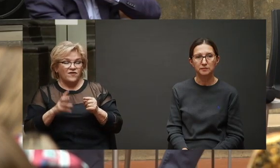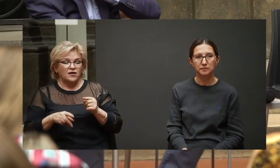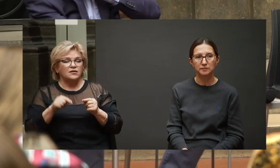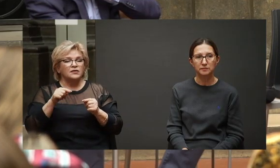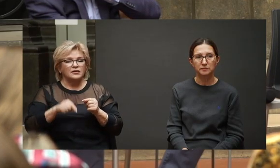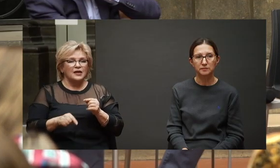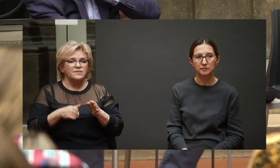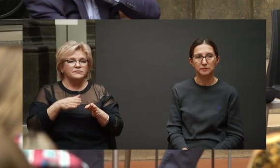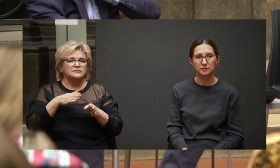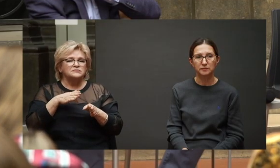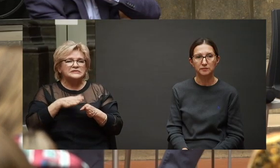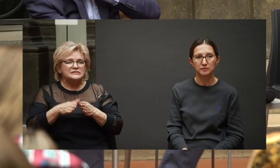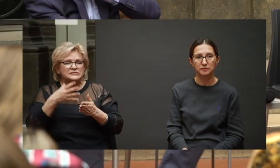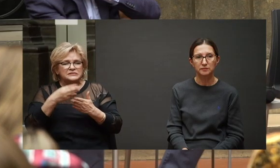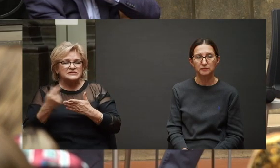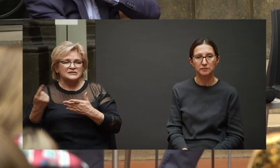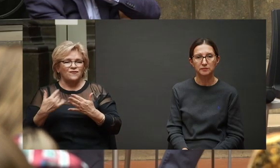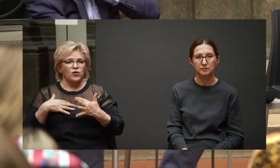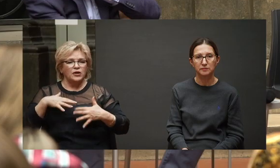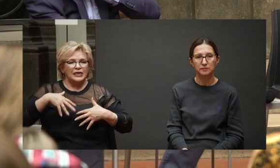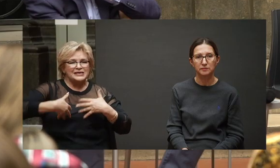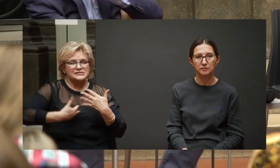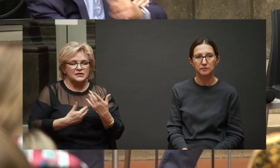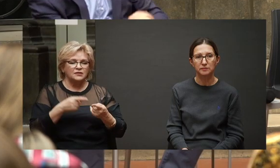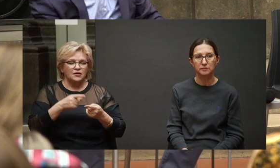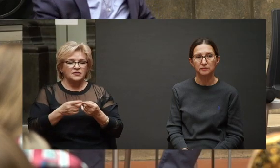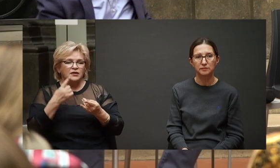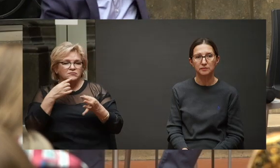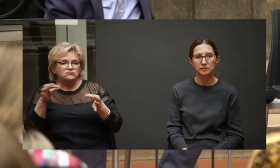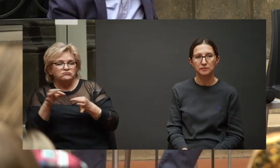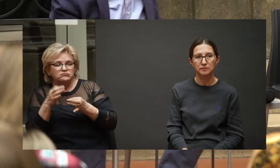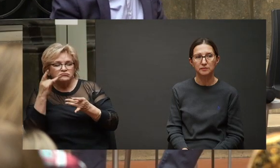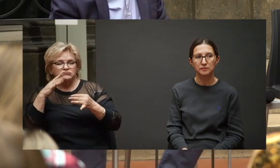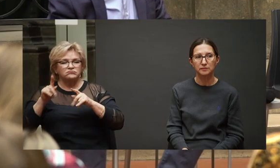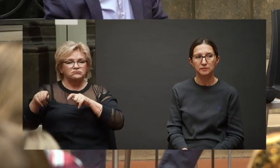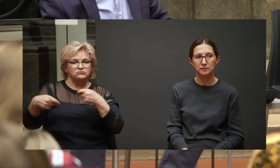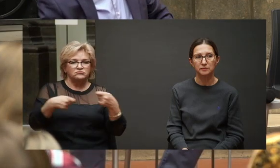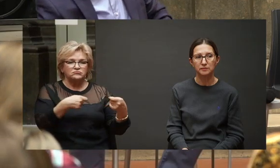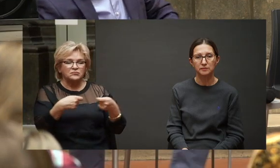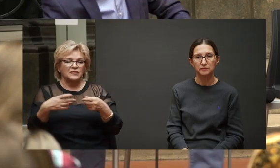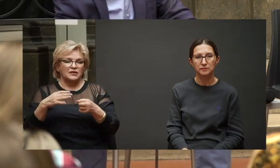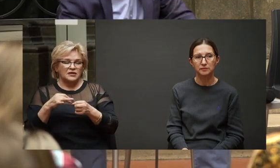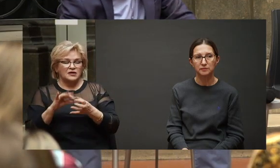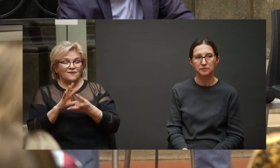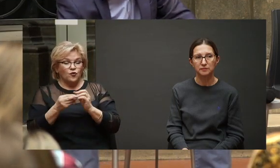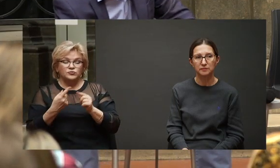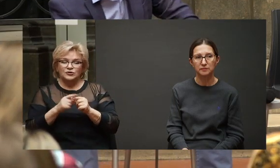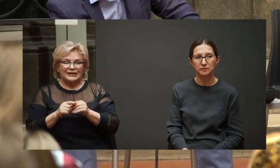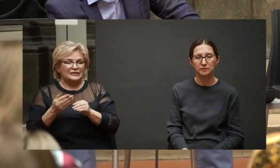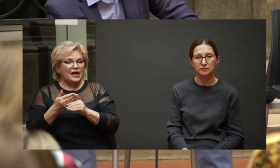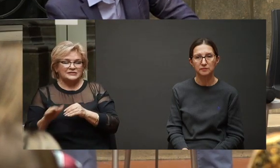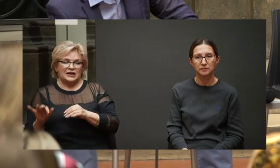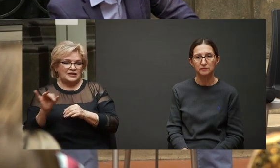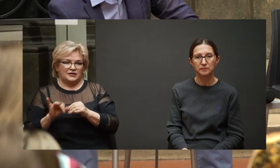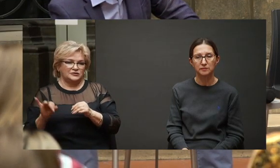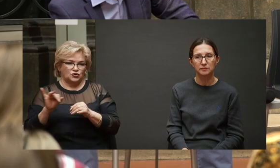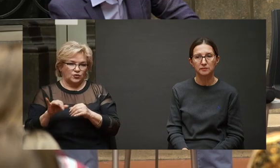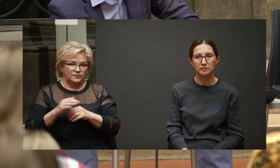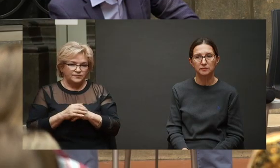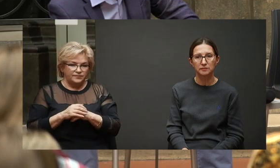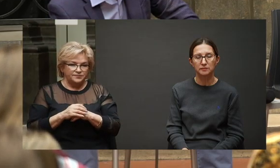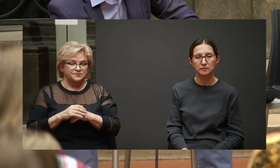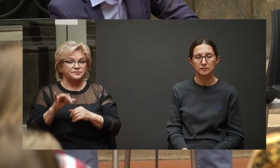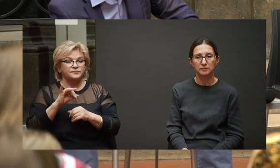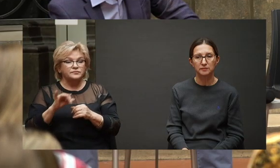вырабатывается целый язык, на котором они разговаривают, балетные между собой. Есть, ну, в общем, это отдельная история.